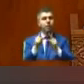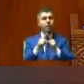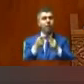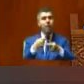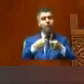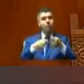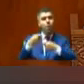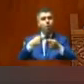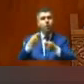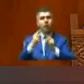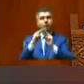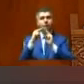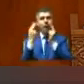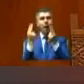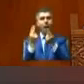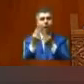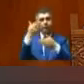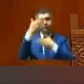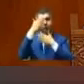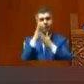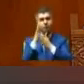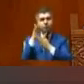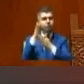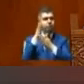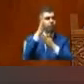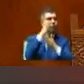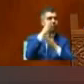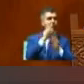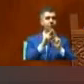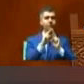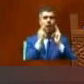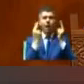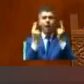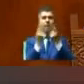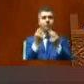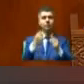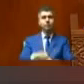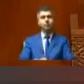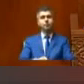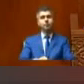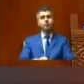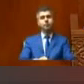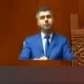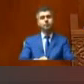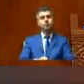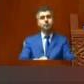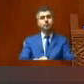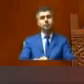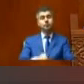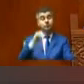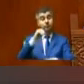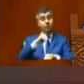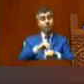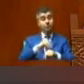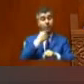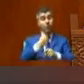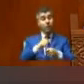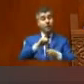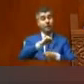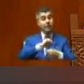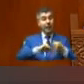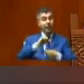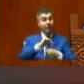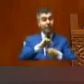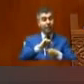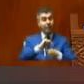الخارج وحماية الاقتصاد الوطني من أثار الصدمات الخارجية. إذا هذا سعر الصرف